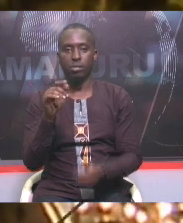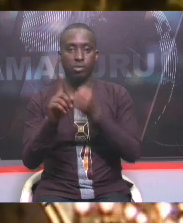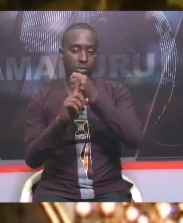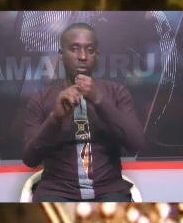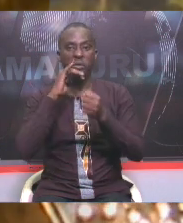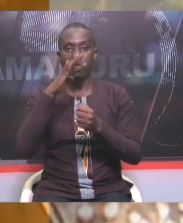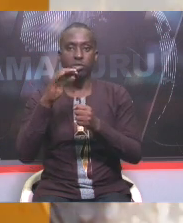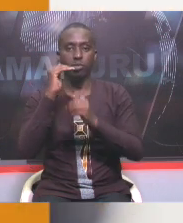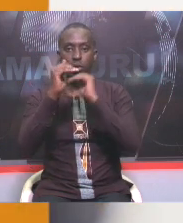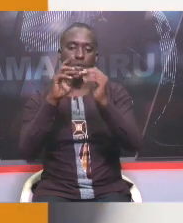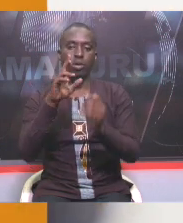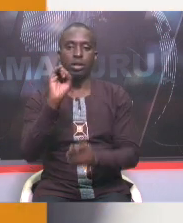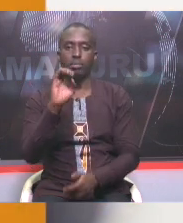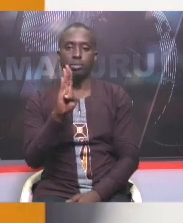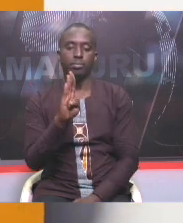RIB.